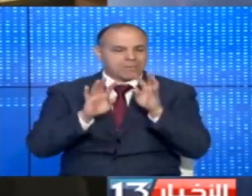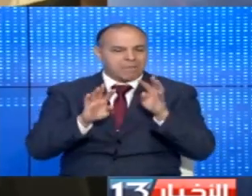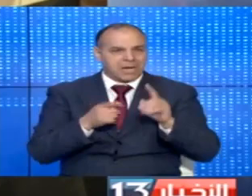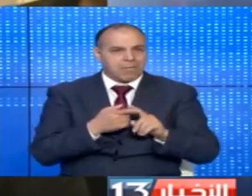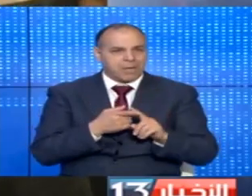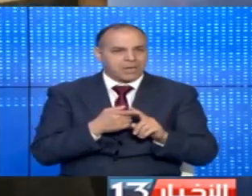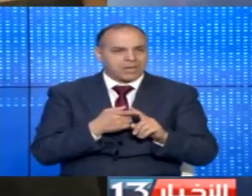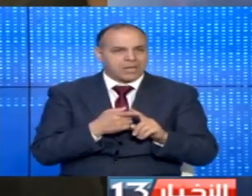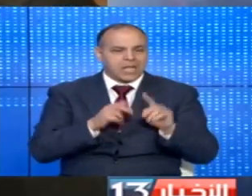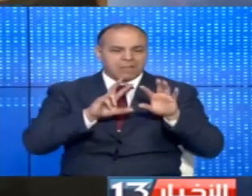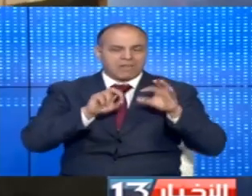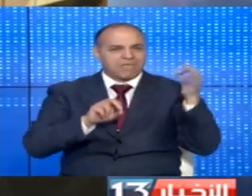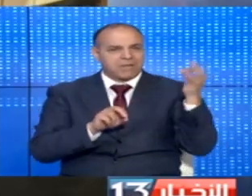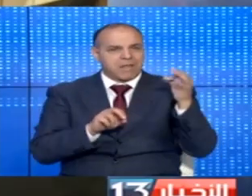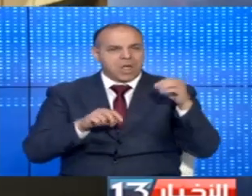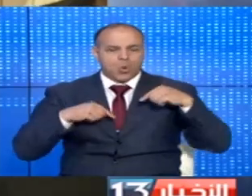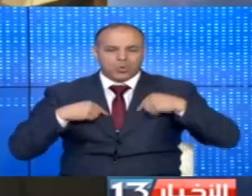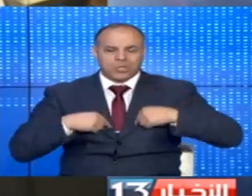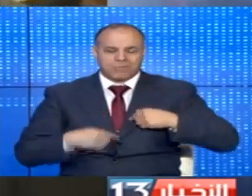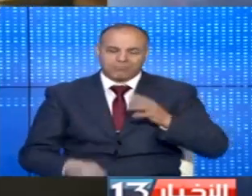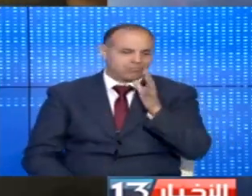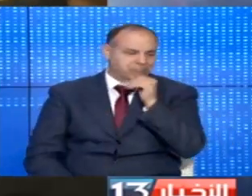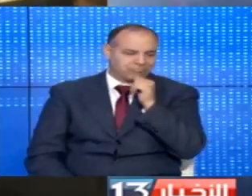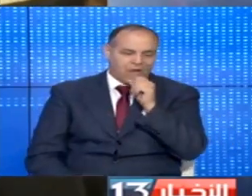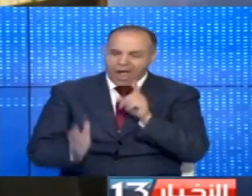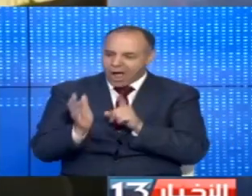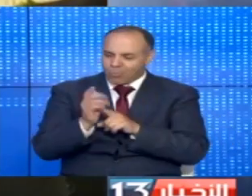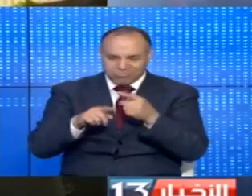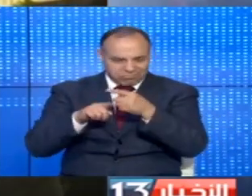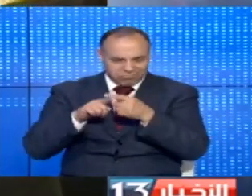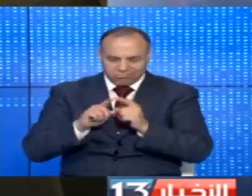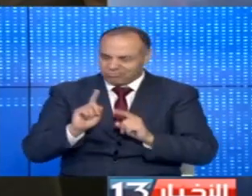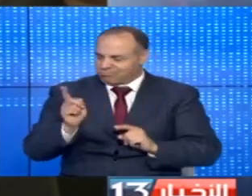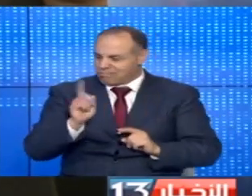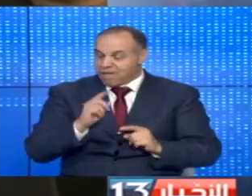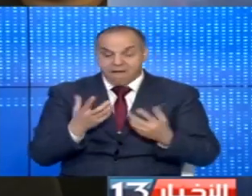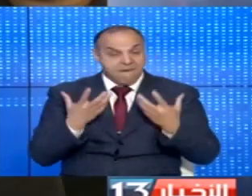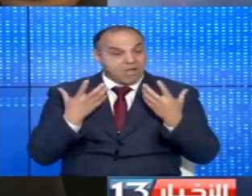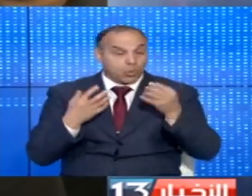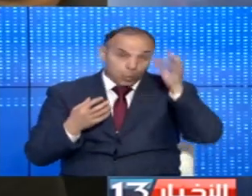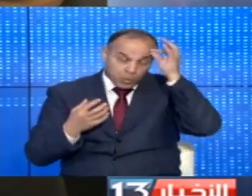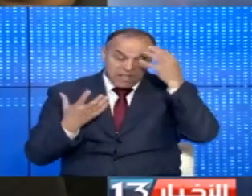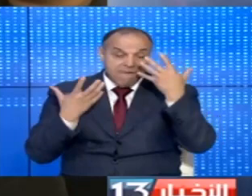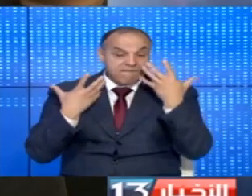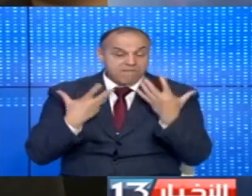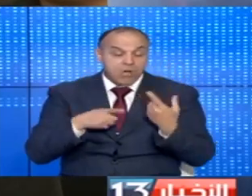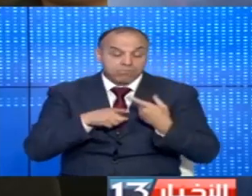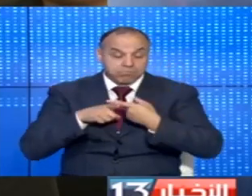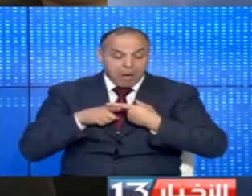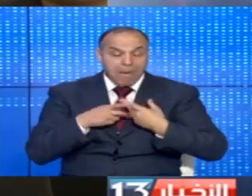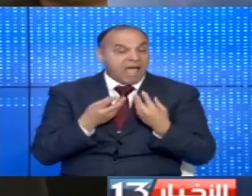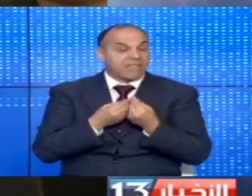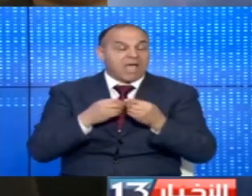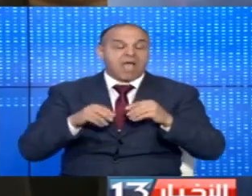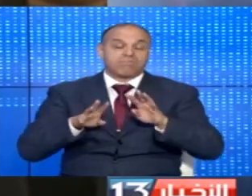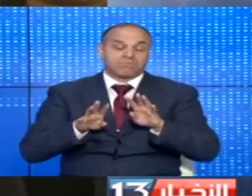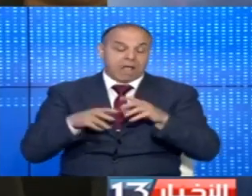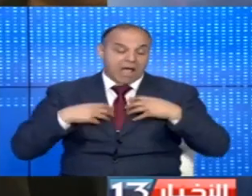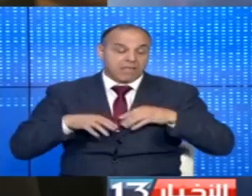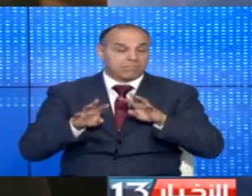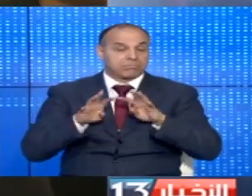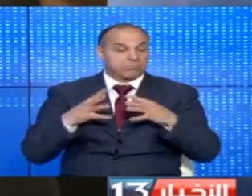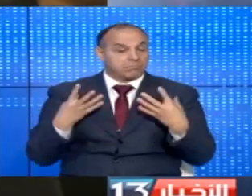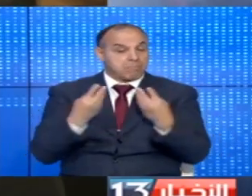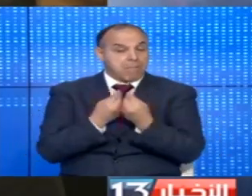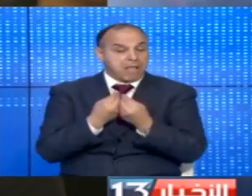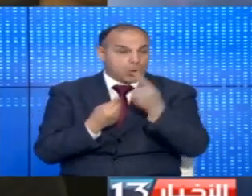وثمانين في المائه من الحكومه مش هو شراكه البلاد اليوم حاجتها حاجتها بش تكون اه بالتوافق